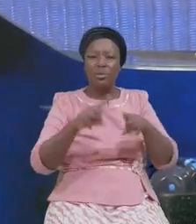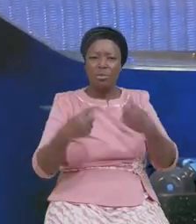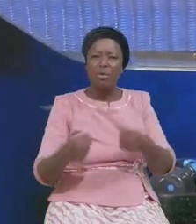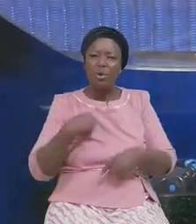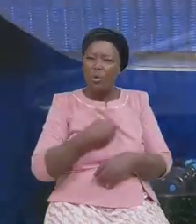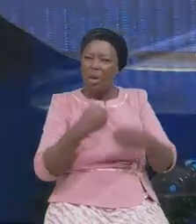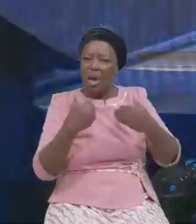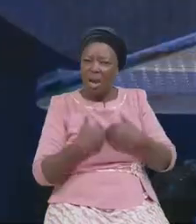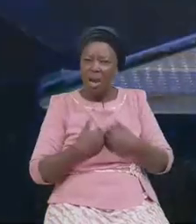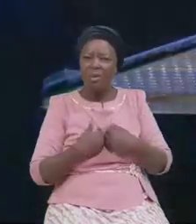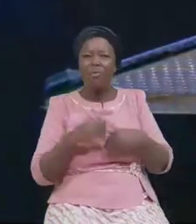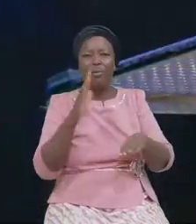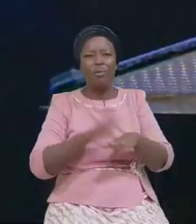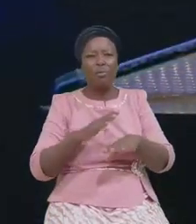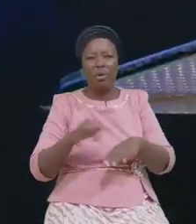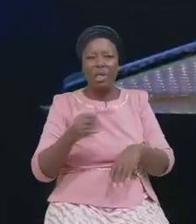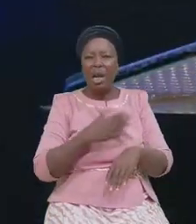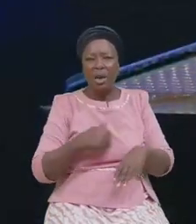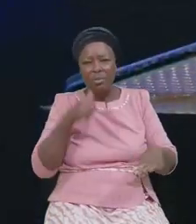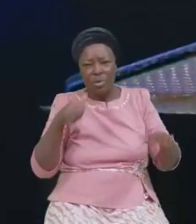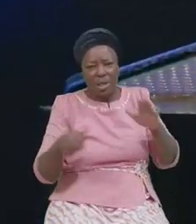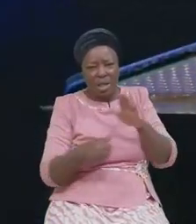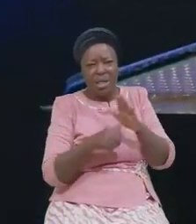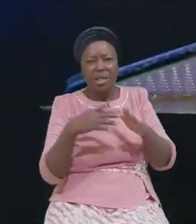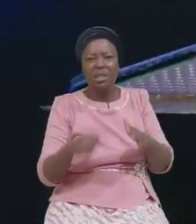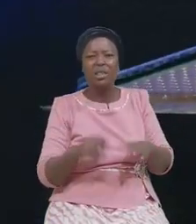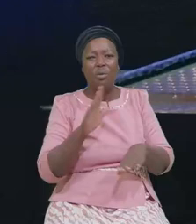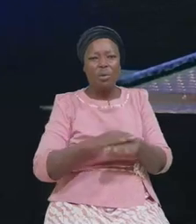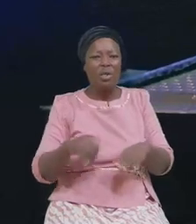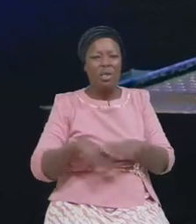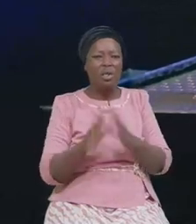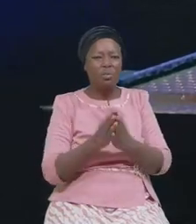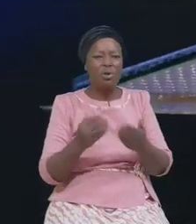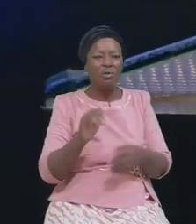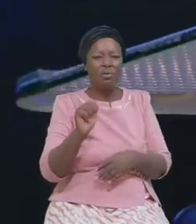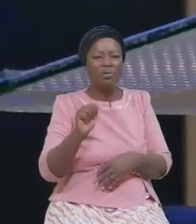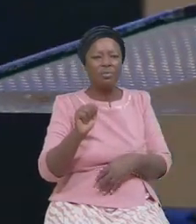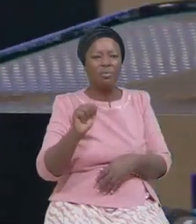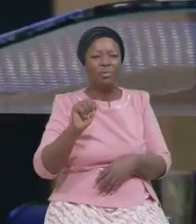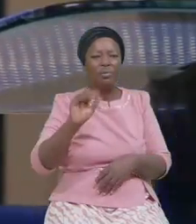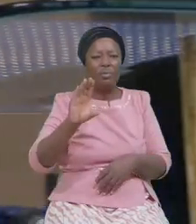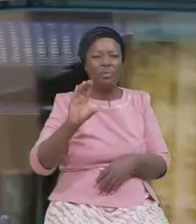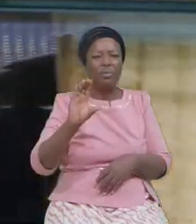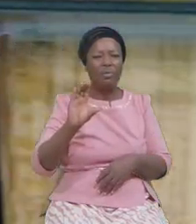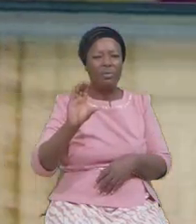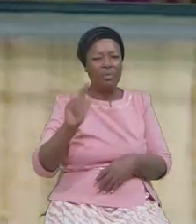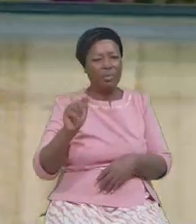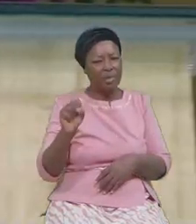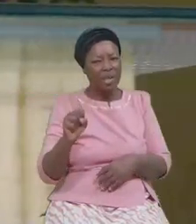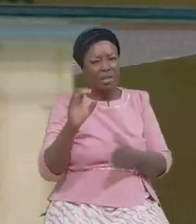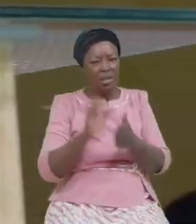Nous avons des avertissements et nous devons écouter ces avertissements. Actes chapitre 20, le verset